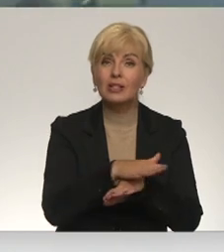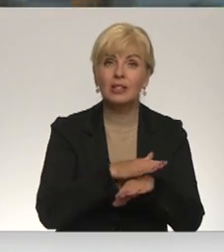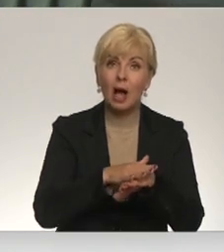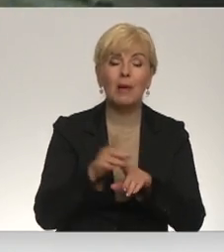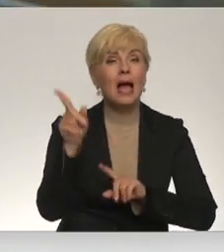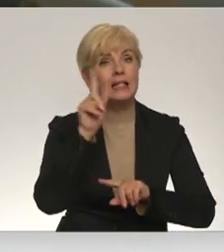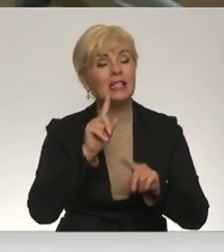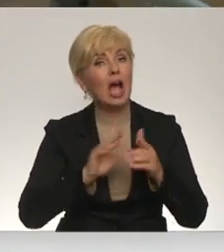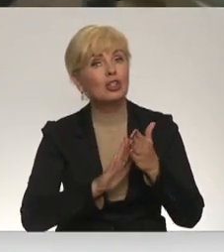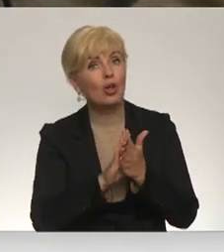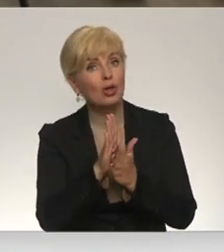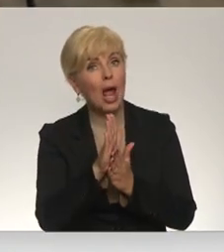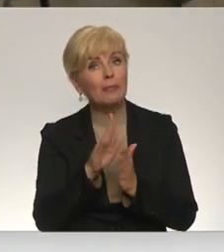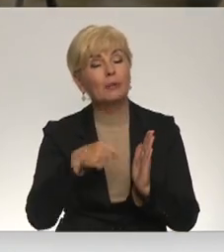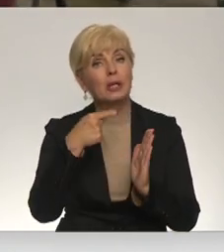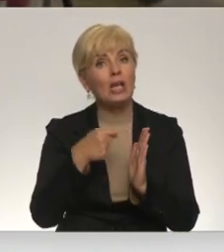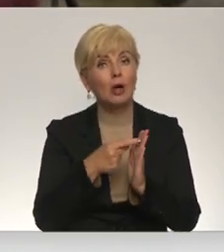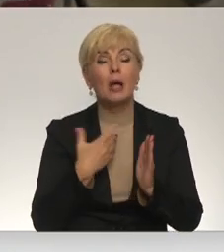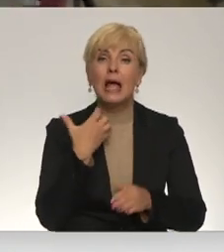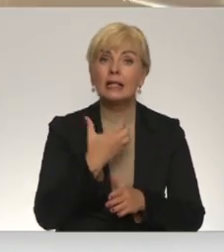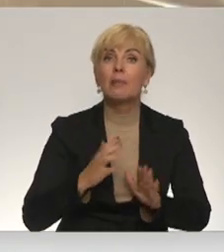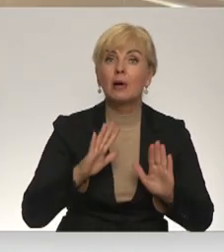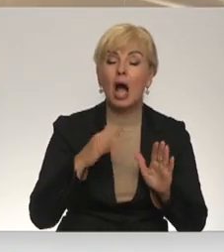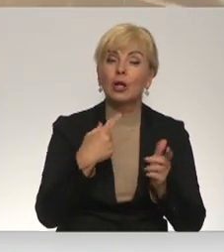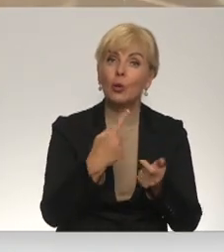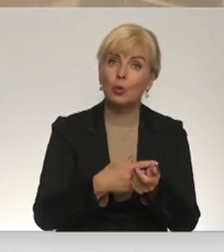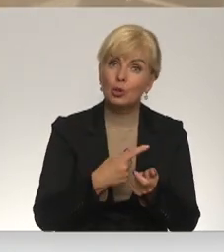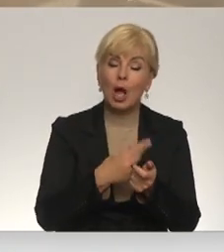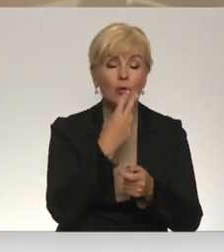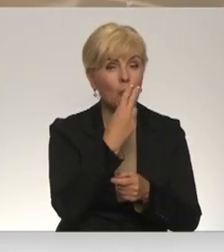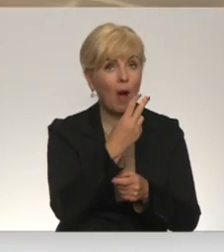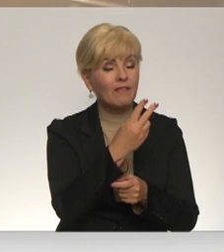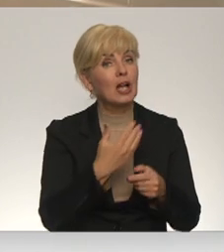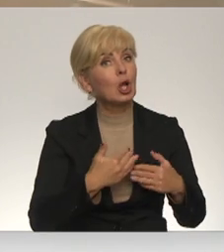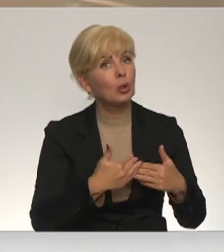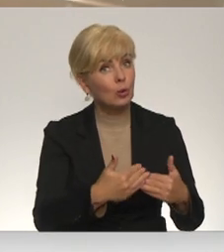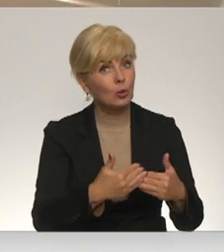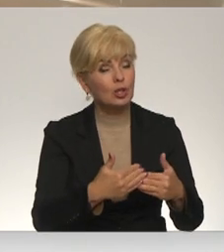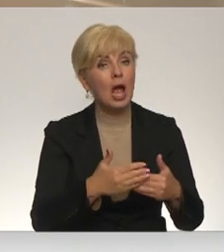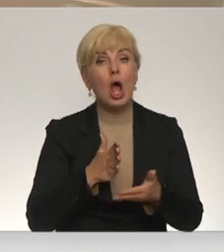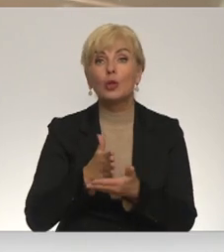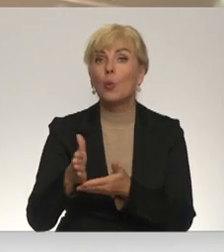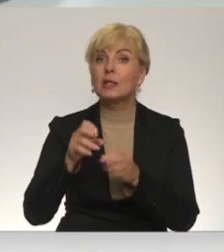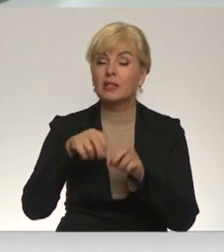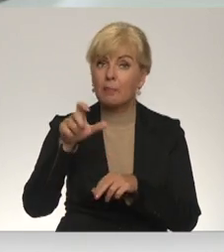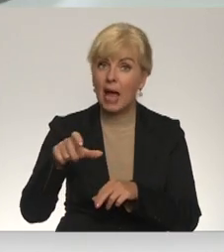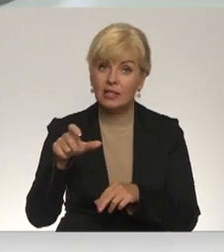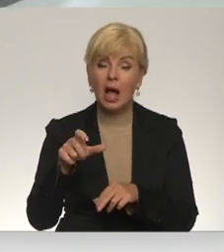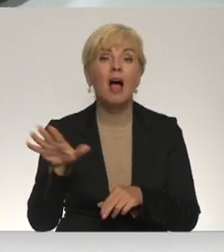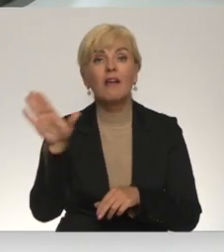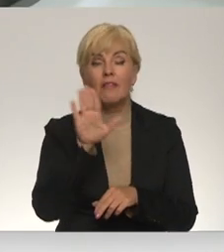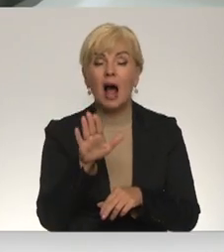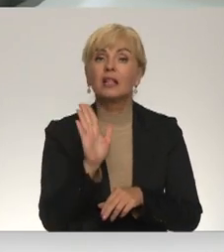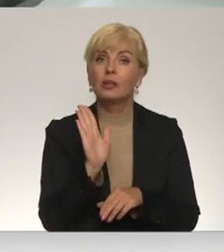reproduktīvos jautājumos un nepieciešamības gadījumā ņemt uzskaitē un novērot grūtnieces. Taču nozares speciālisti cer, ka drīzumā valstī